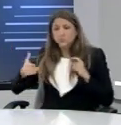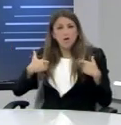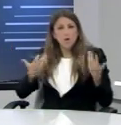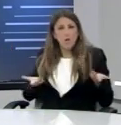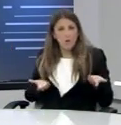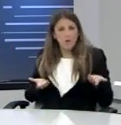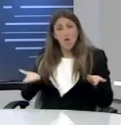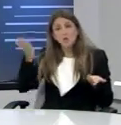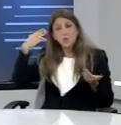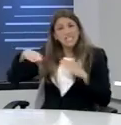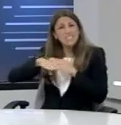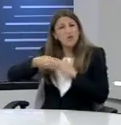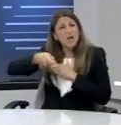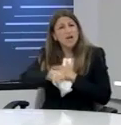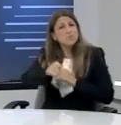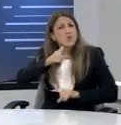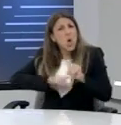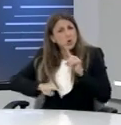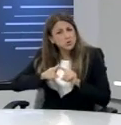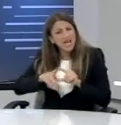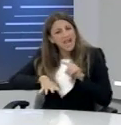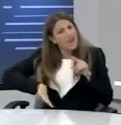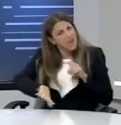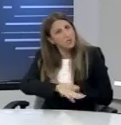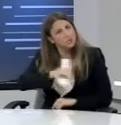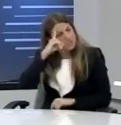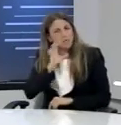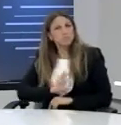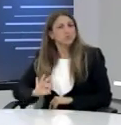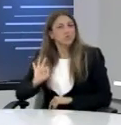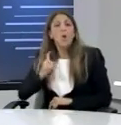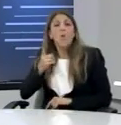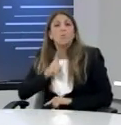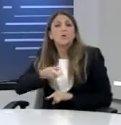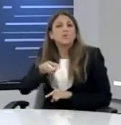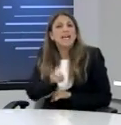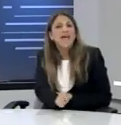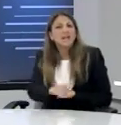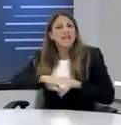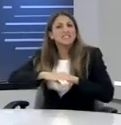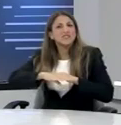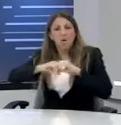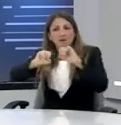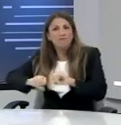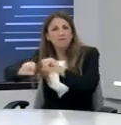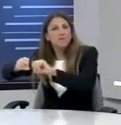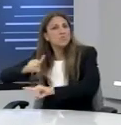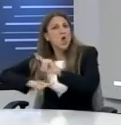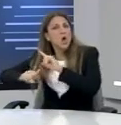ποιοι κλείναν τα σύνορα τότε. Το που ήμουνα το ξέρει όλος ο ελληνικός λαός. Ποιος έκλεινε τα σύνορα τότε? Μήπως ο